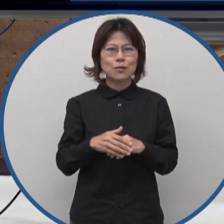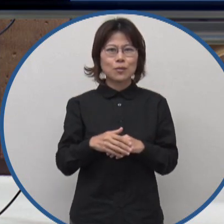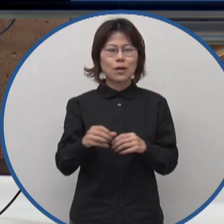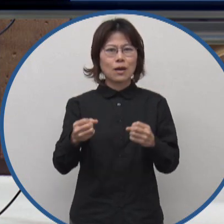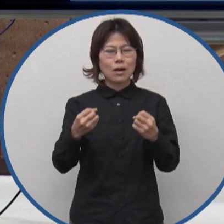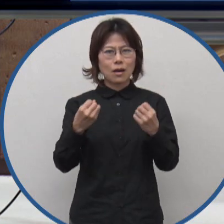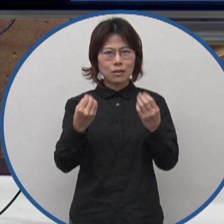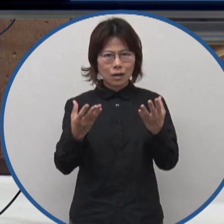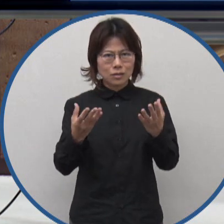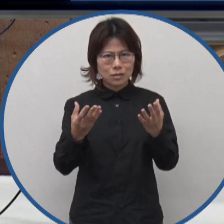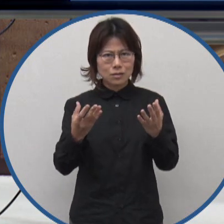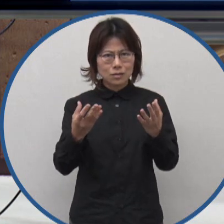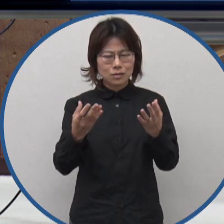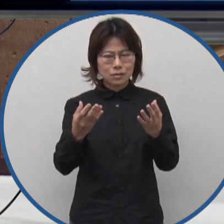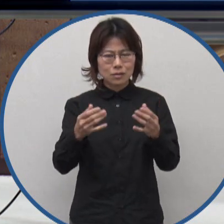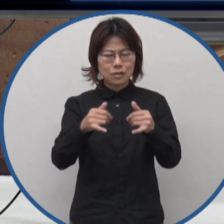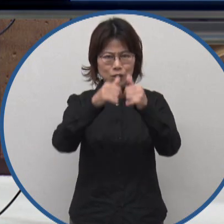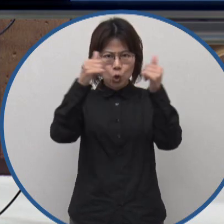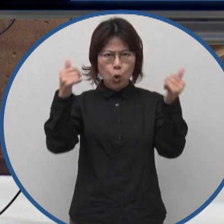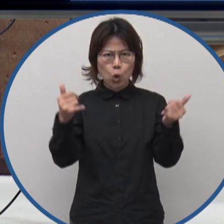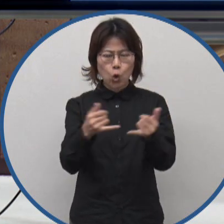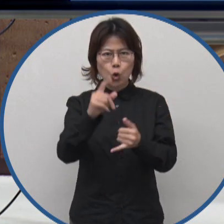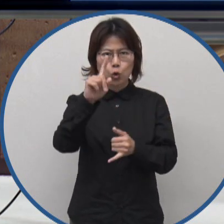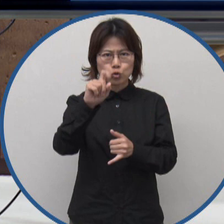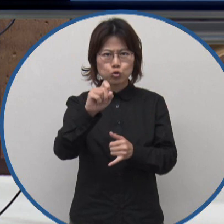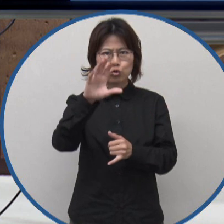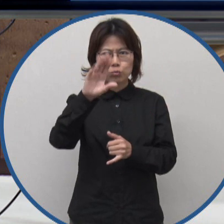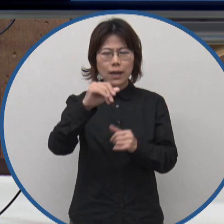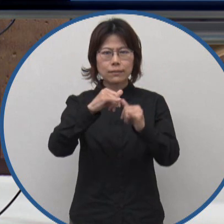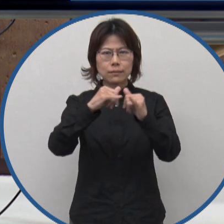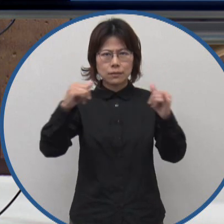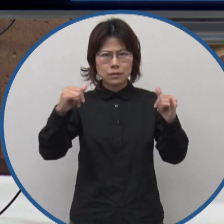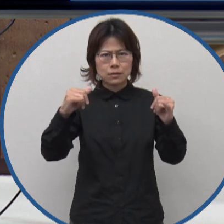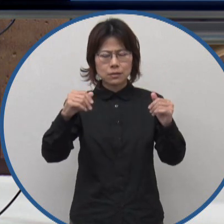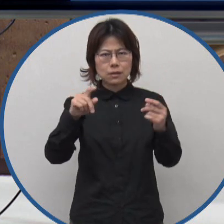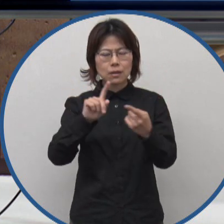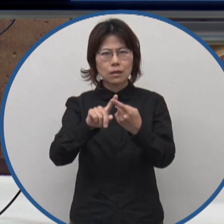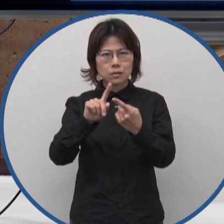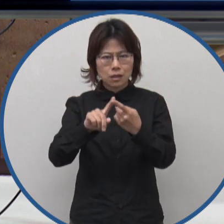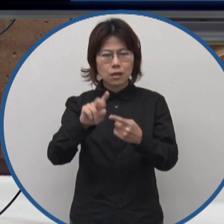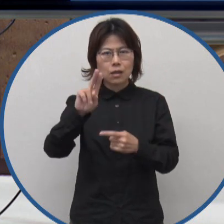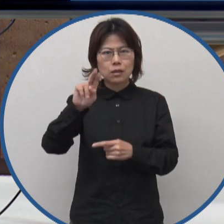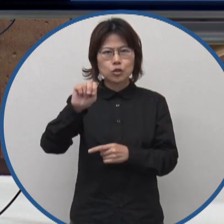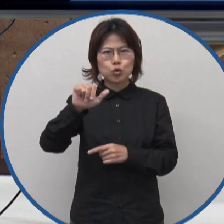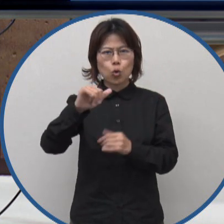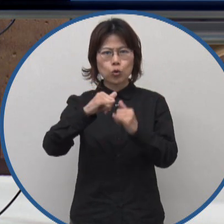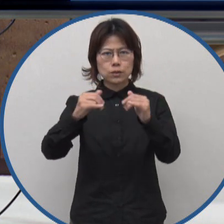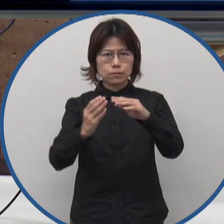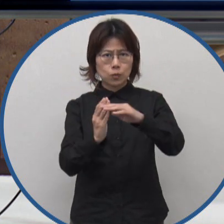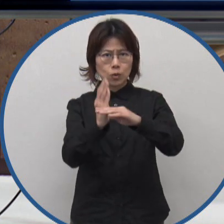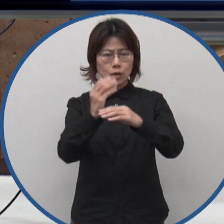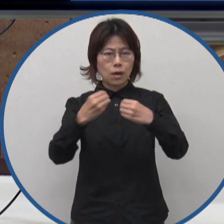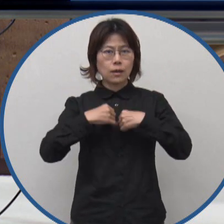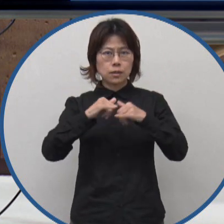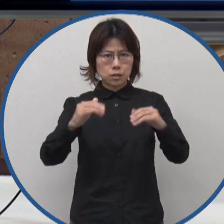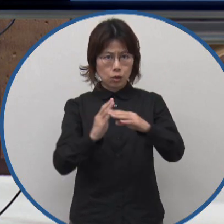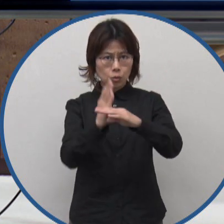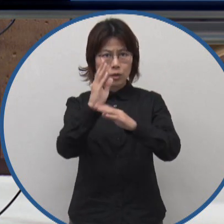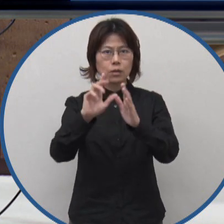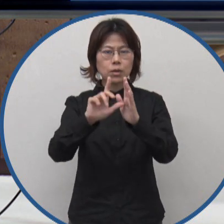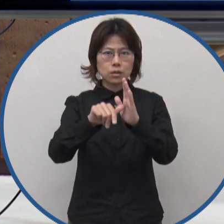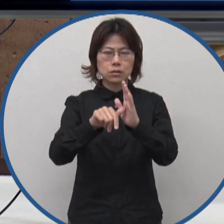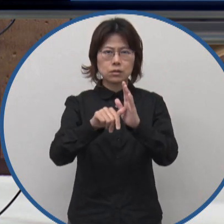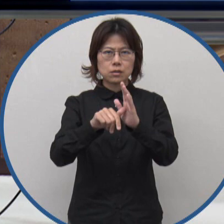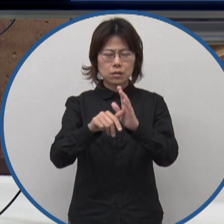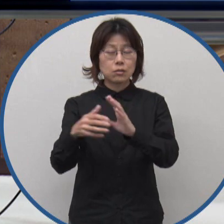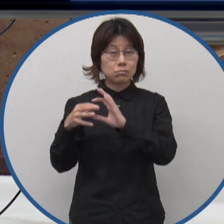新規の10万人あたりの報告数で言えば25人を超えてくると、で